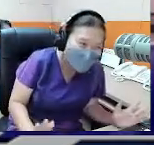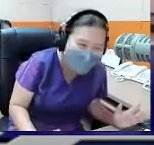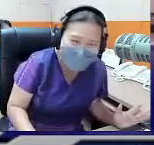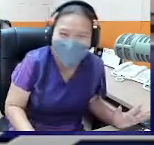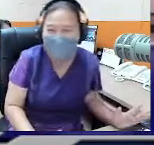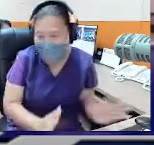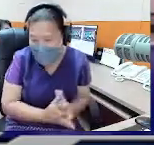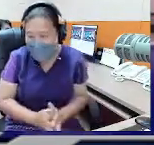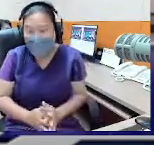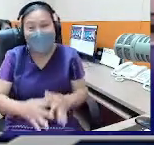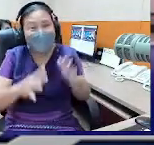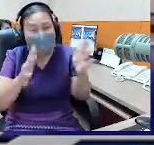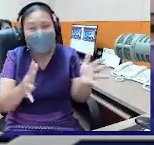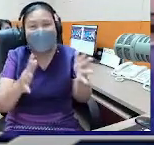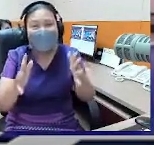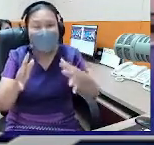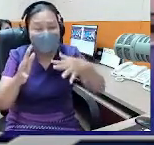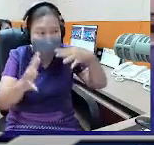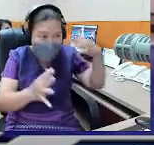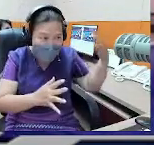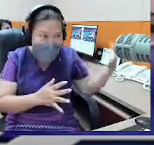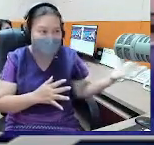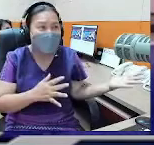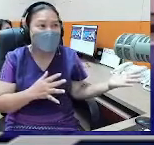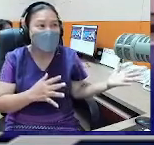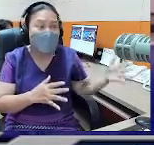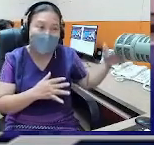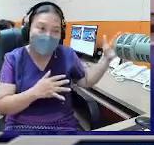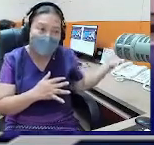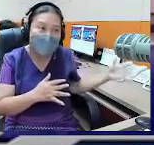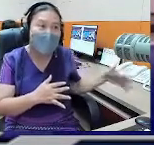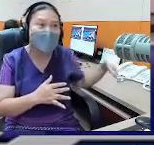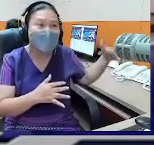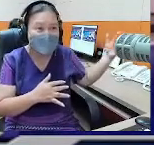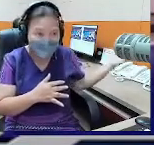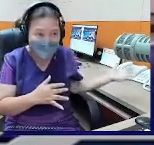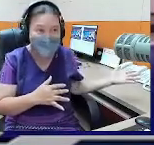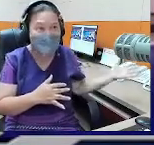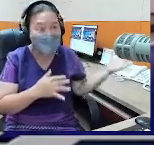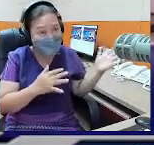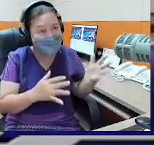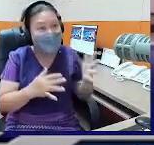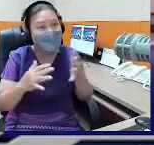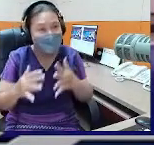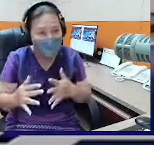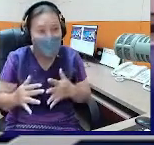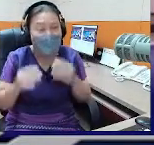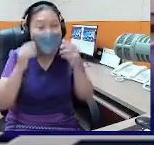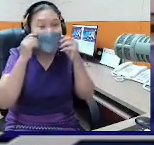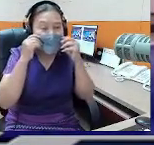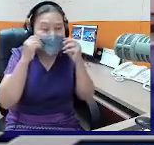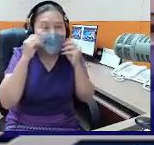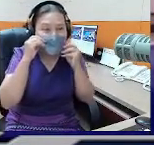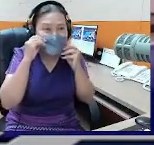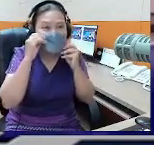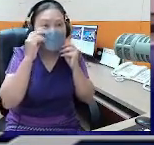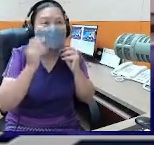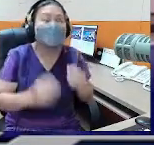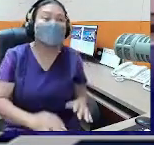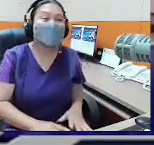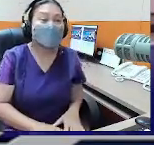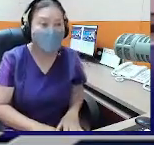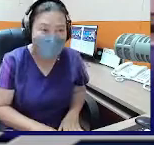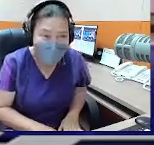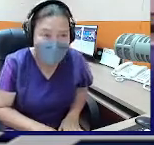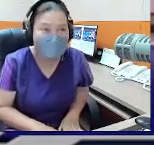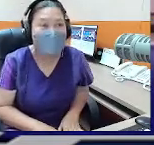ำง่ายนะคะสุดท้ายอาจารย์อยากฝากอะไรไปถึงพ่อแม่ผู้ปกครองหรือว่าเด็กๆที่ประสงค์จะเข้าศึกษาต่อรวมถึงประชาชนที่